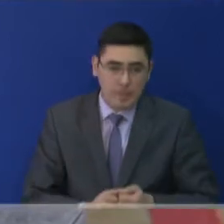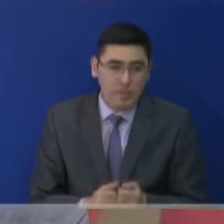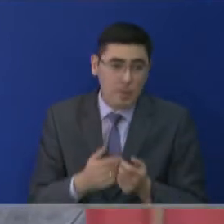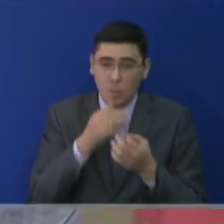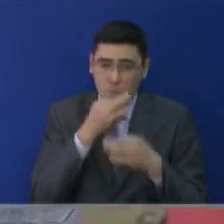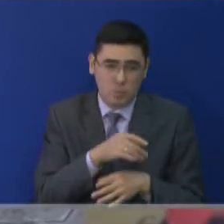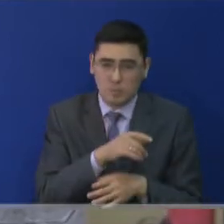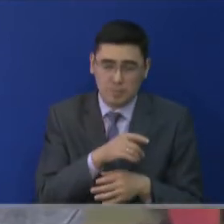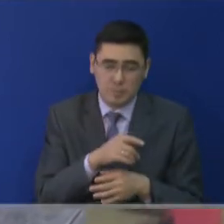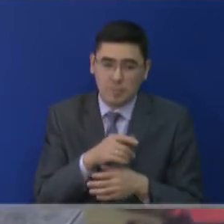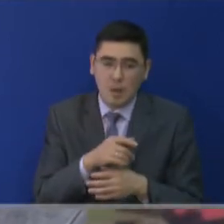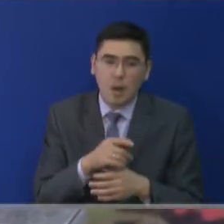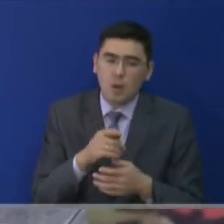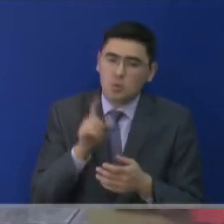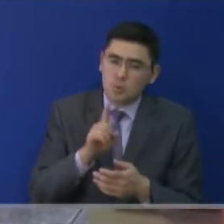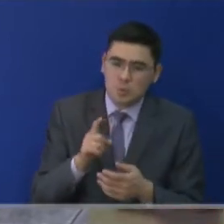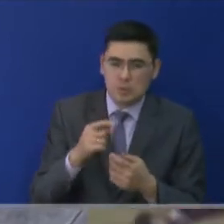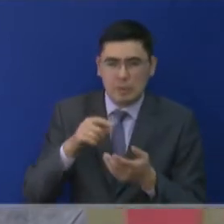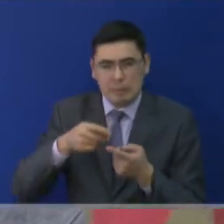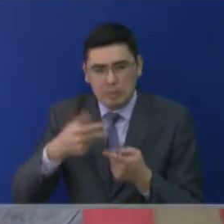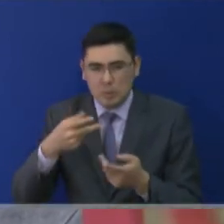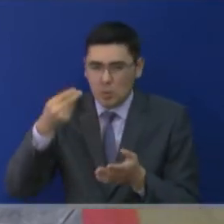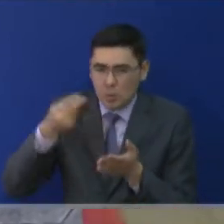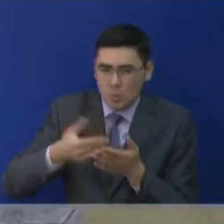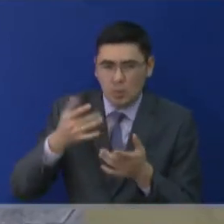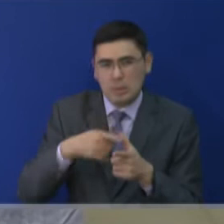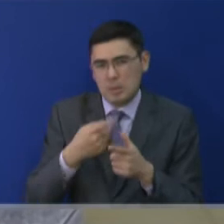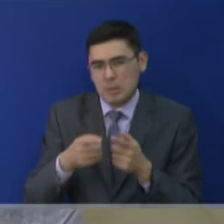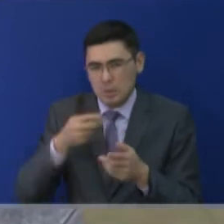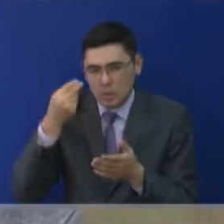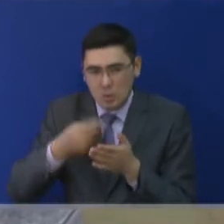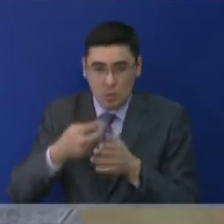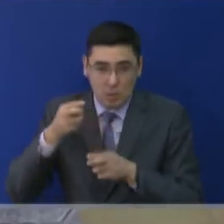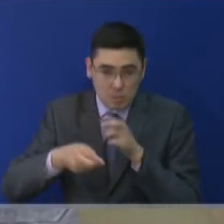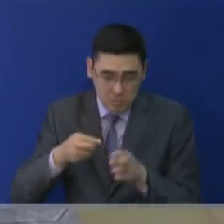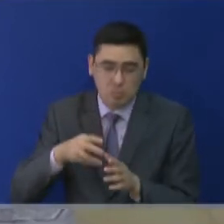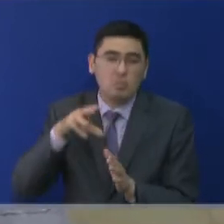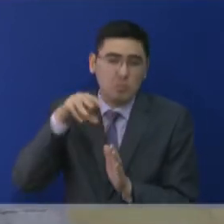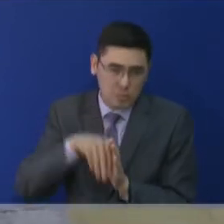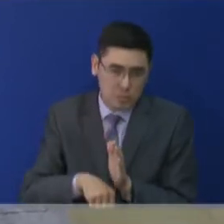келген қызмет. Қымбат тексерулер мен талдаулар, кеңестер және қымбат операциялар болуы мүмкін.